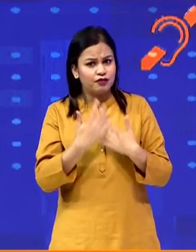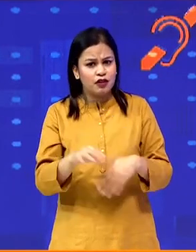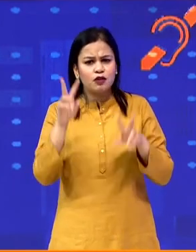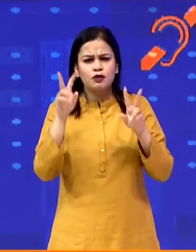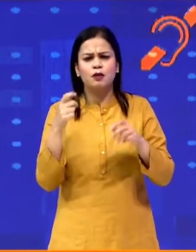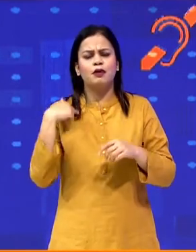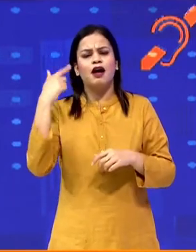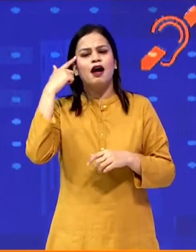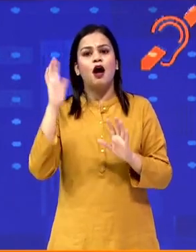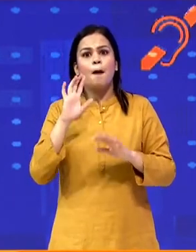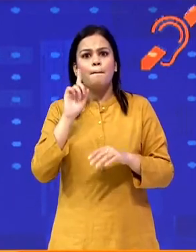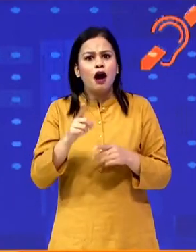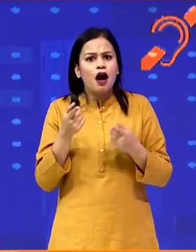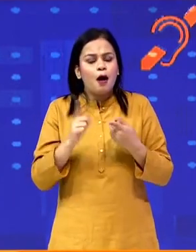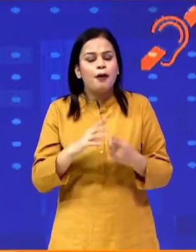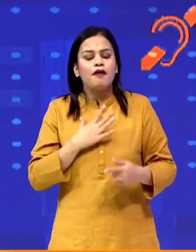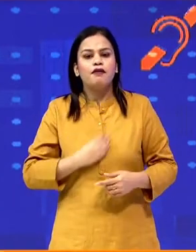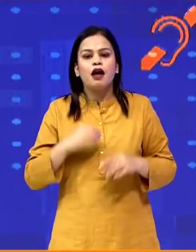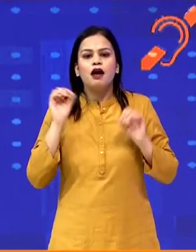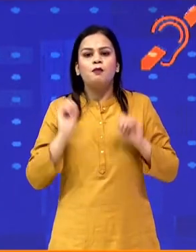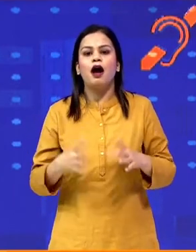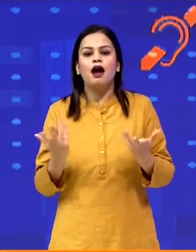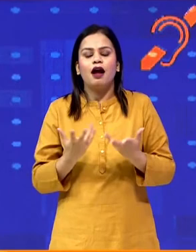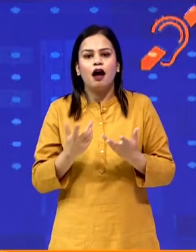है क्या था क्या हो गया